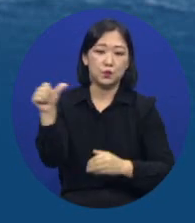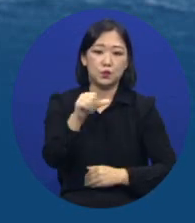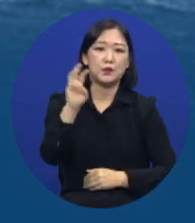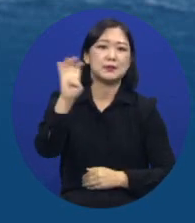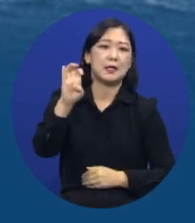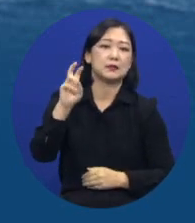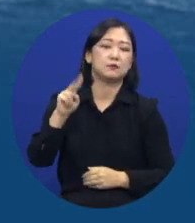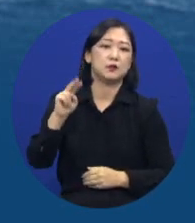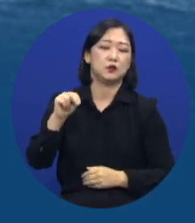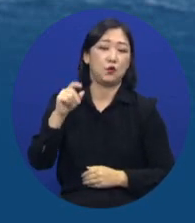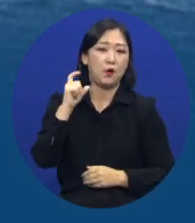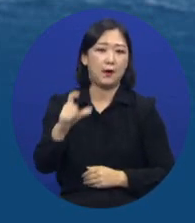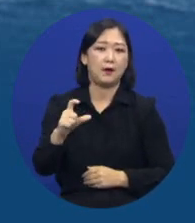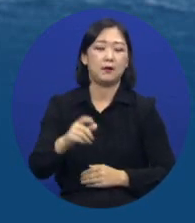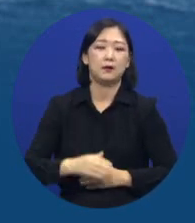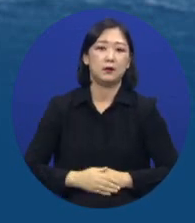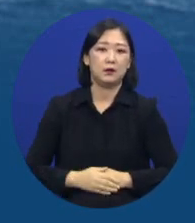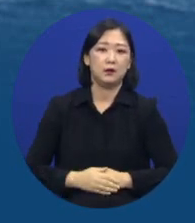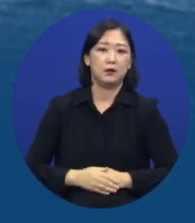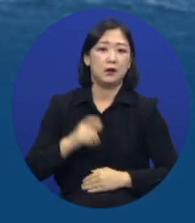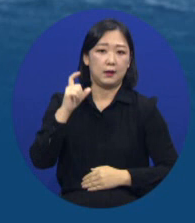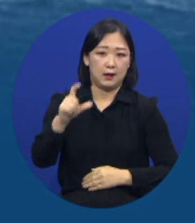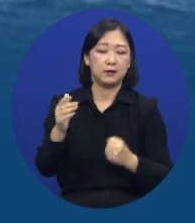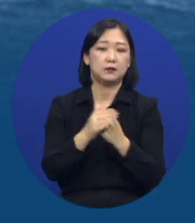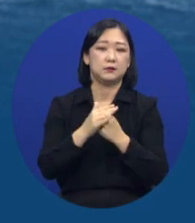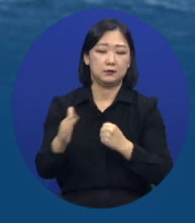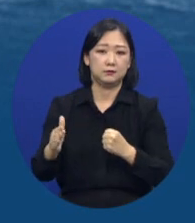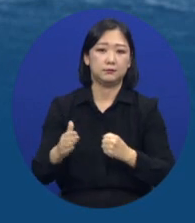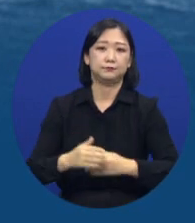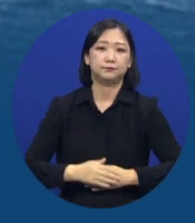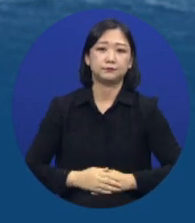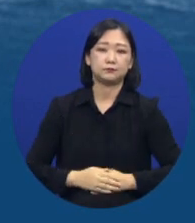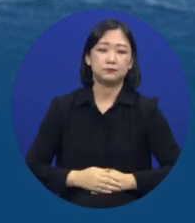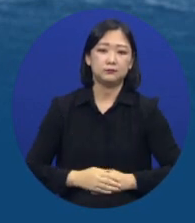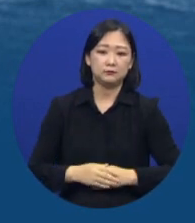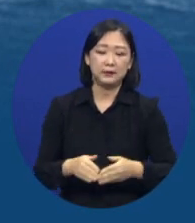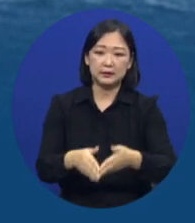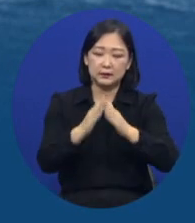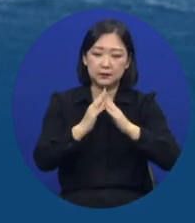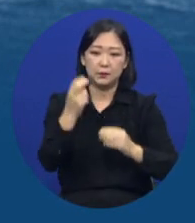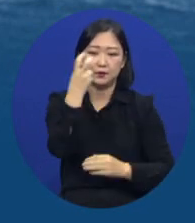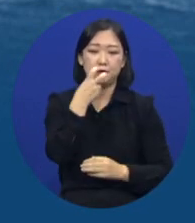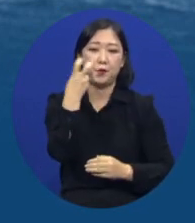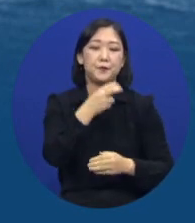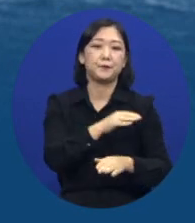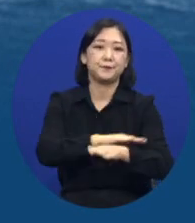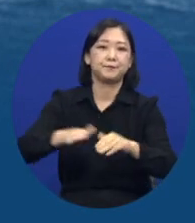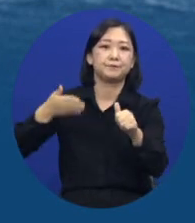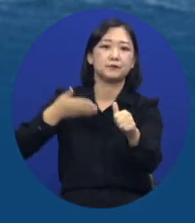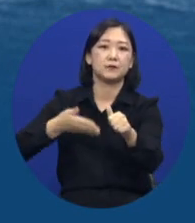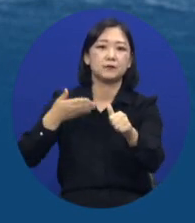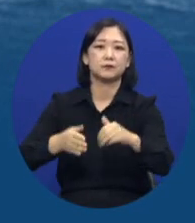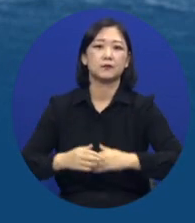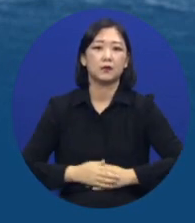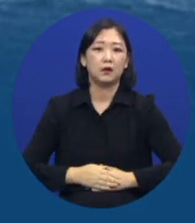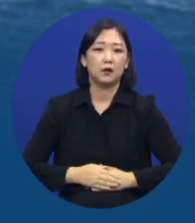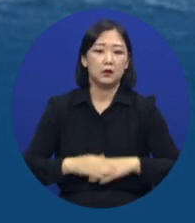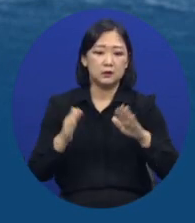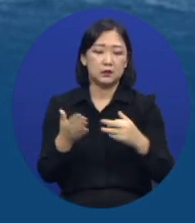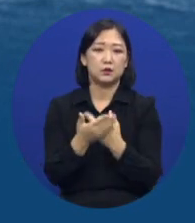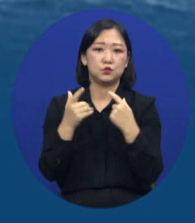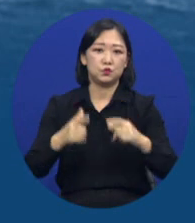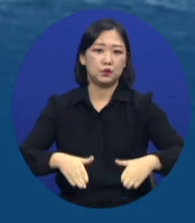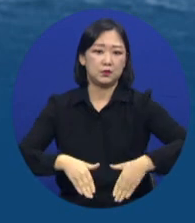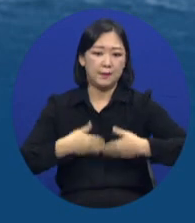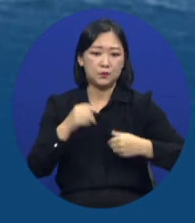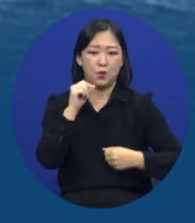초속 40m에 달하겠습니다. 매우 강한 바람이 몰아치겠는데요. 시설물 점검도 잘 해주셔야겠습니다. 현재 제주도